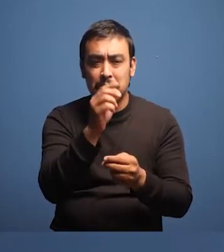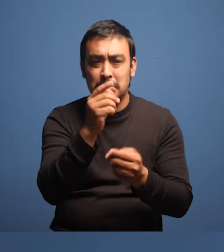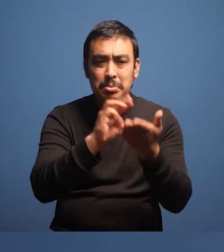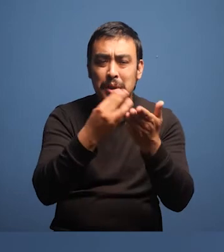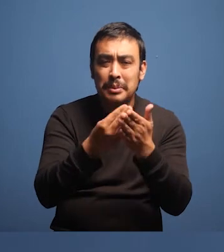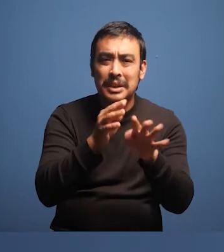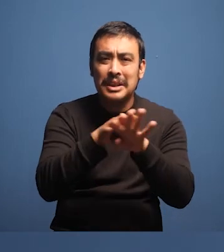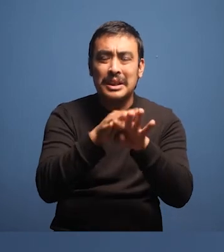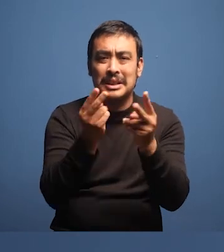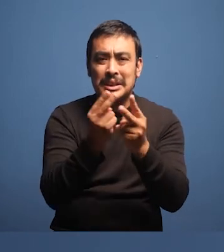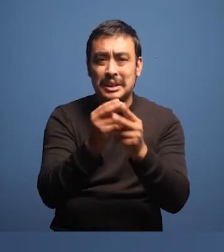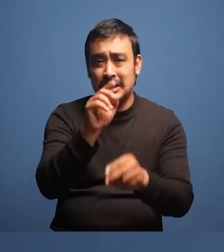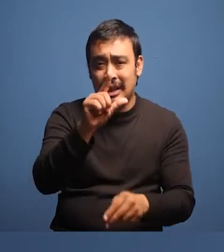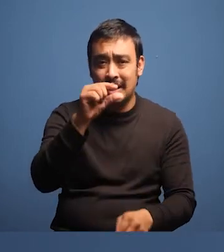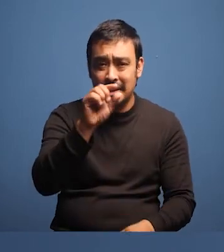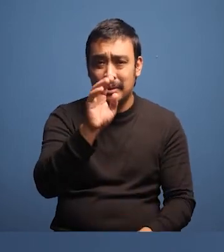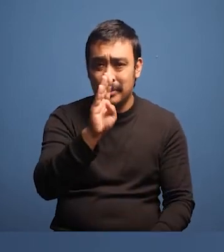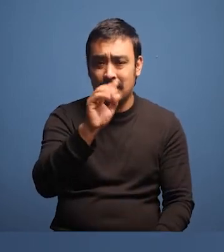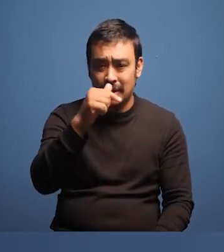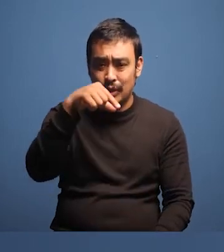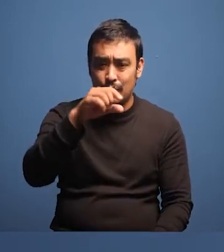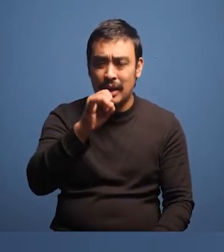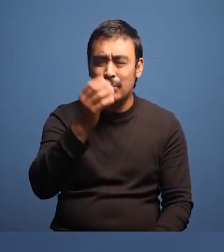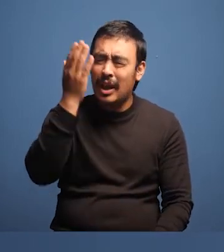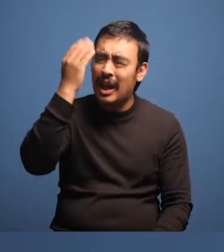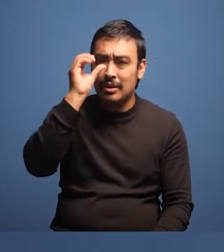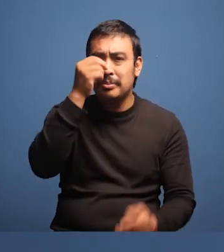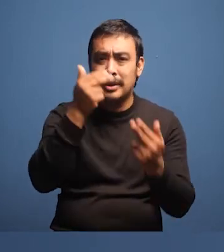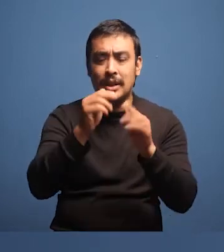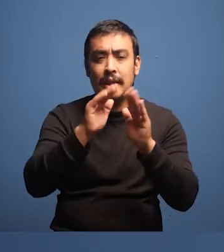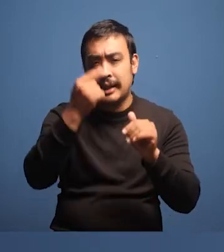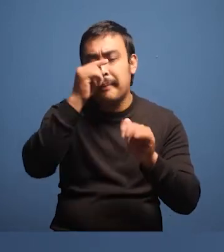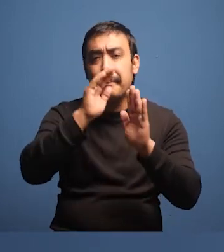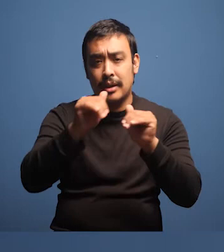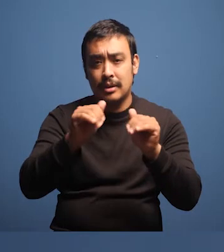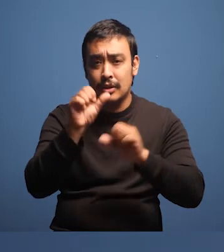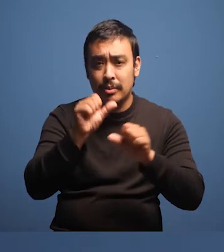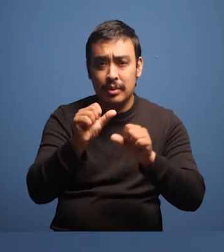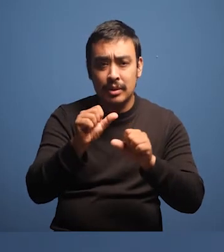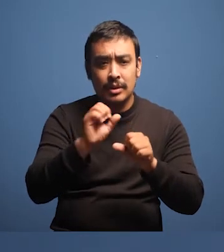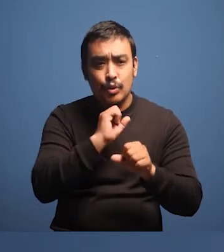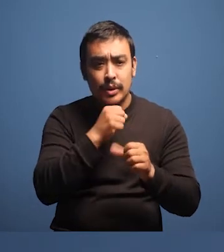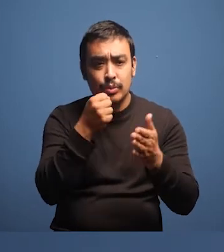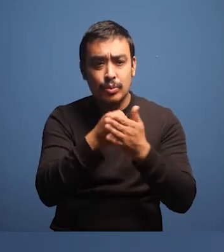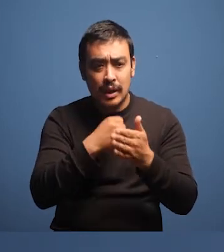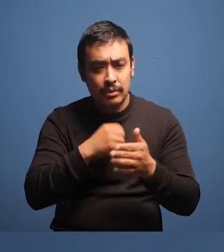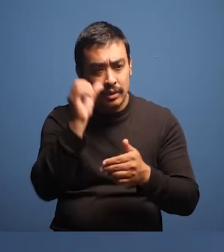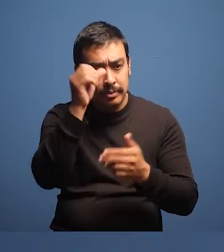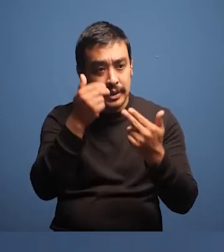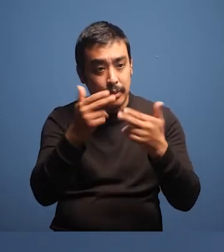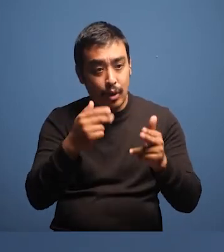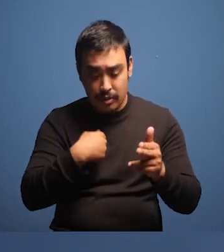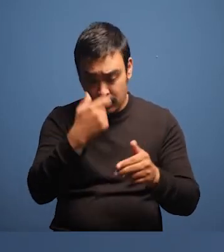धेरै एलजिबिटिआईकोहरूको पुरानो आइडेन्टिटी अर्कै हुन्छ होइन आफूलाई छुट्टै नाम दिएको हुन्छ तर जब उसले सर्टेन एजमा आएपछि आफ्नो आइडेन्टिटी थाहा पाउँछ अब जस्तै